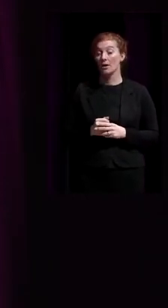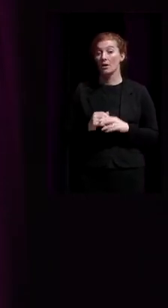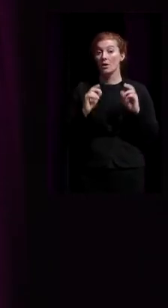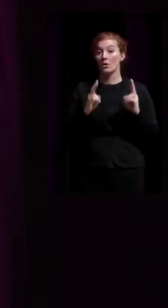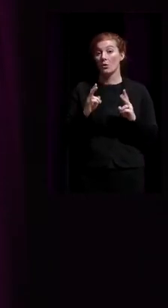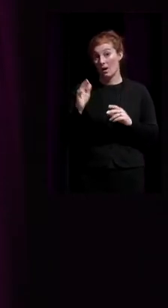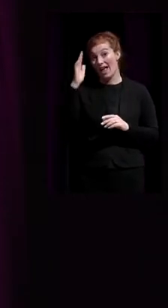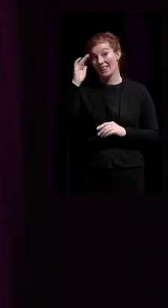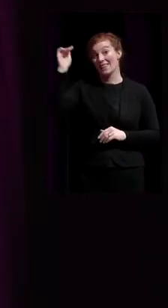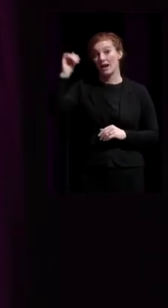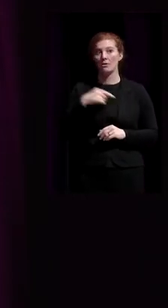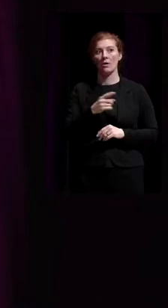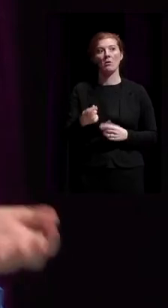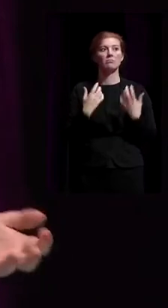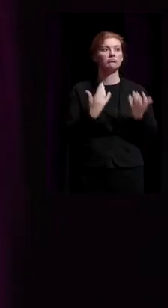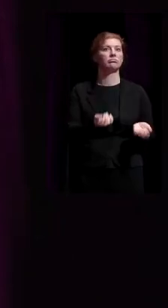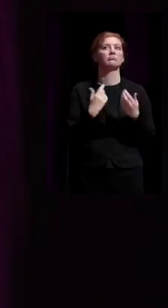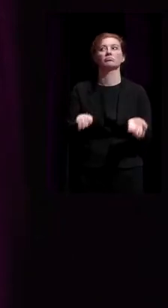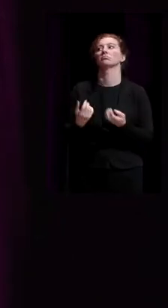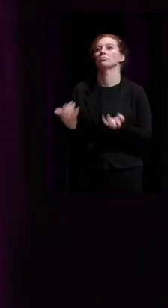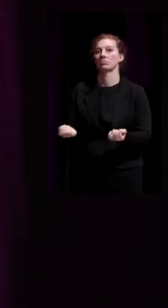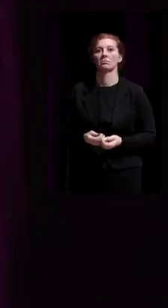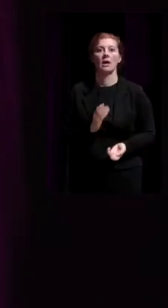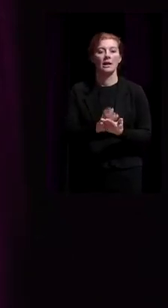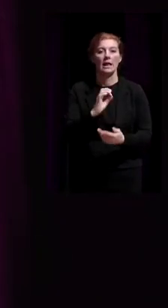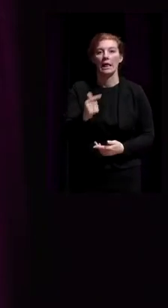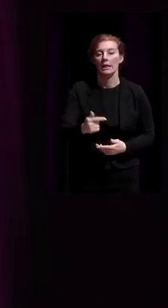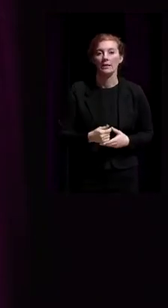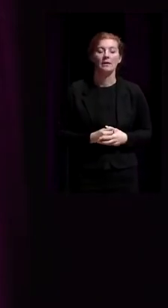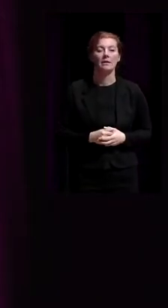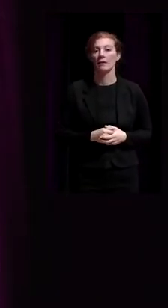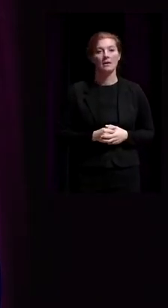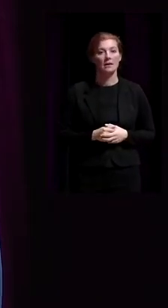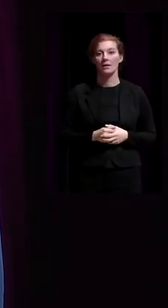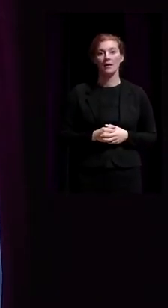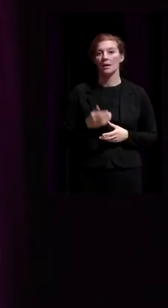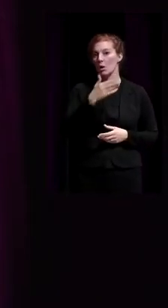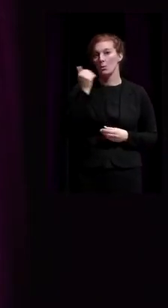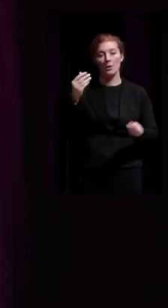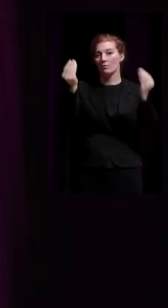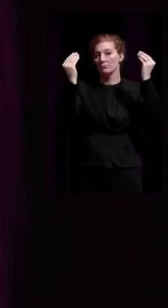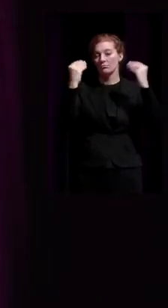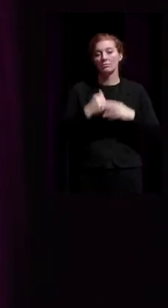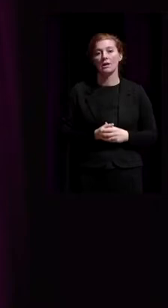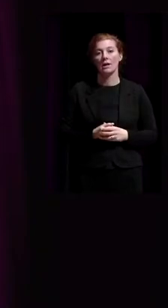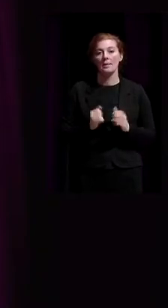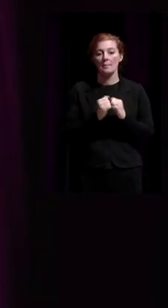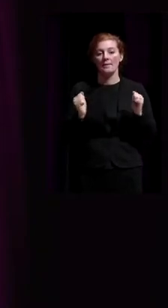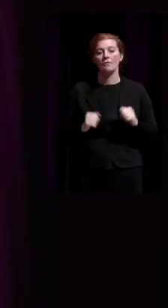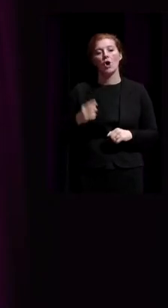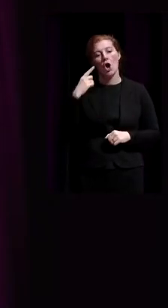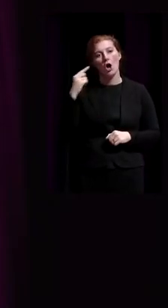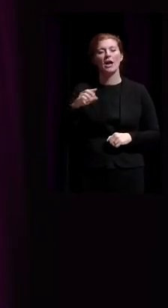äldre. Och de vet inte, och vet sällan om sina rättigheter. För det lär man sig liksom inte riktigt. Man får mest höra om